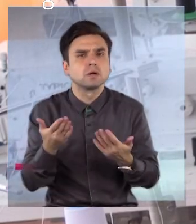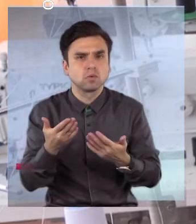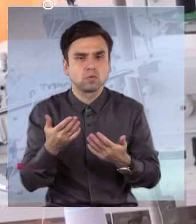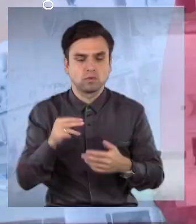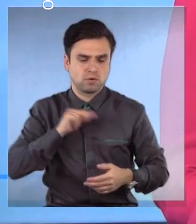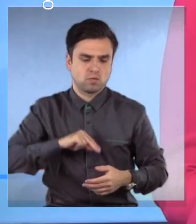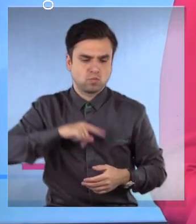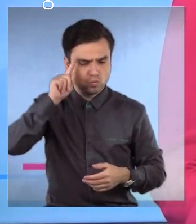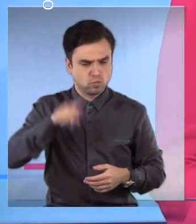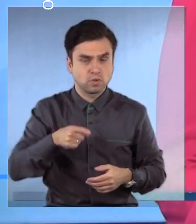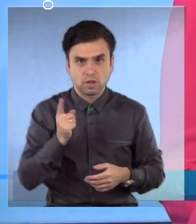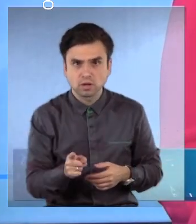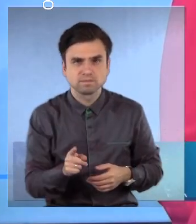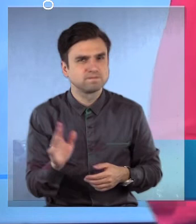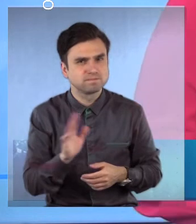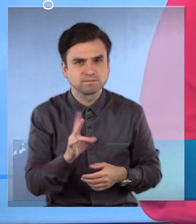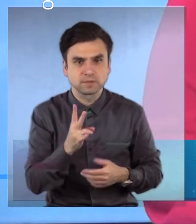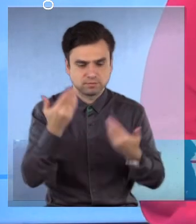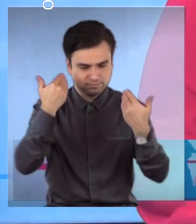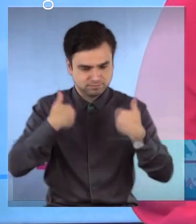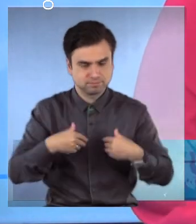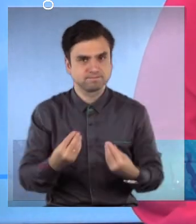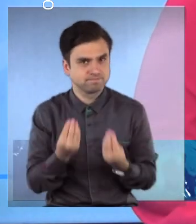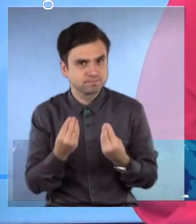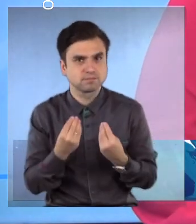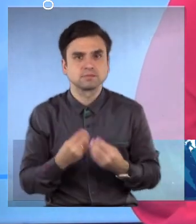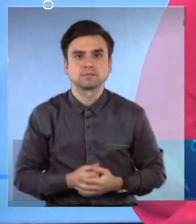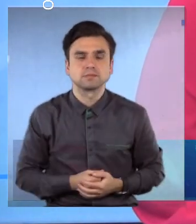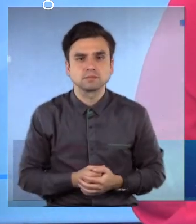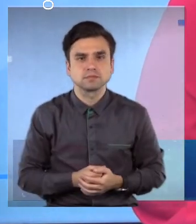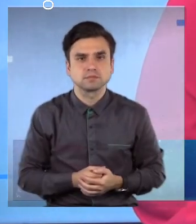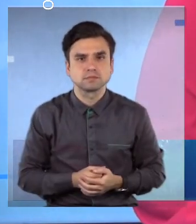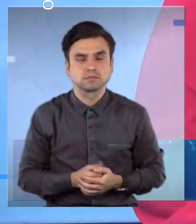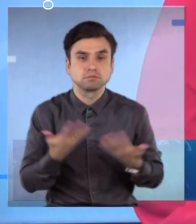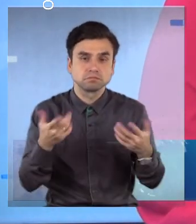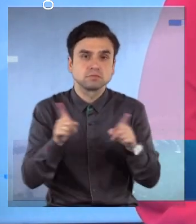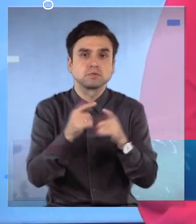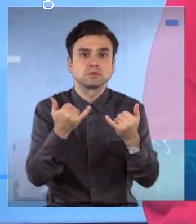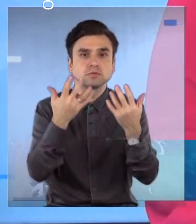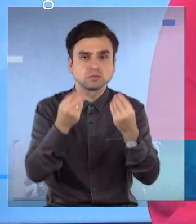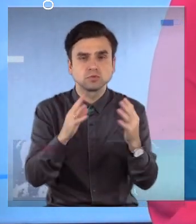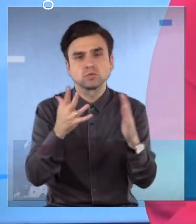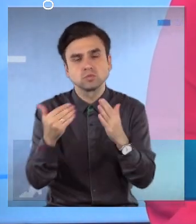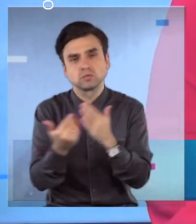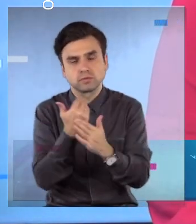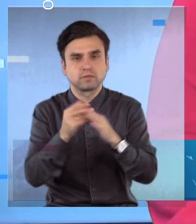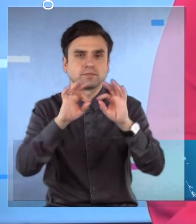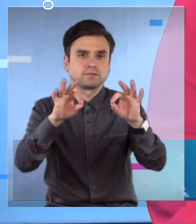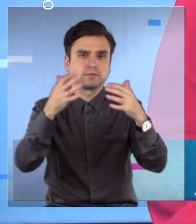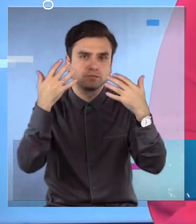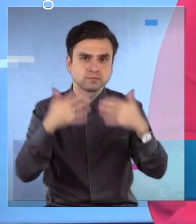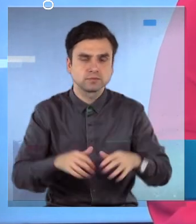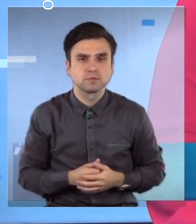гарно. Таким побачили цей день кореспонденти першого міського. У студії для вас працювала Наталя